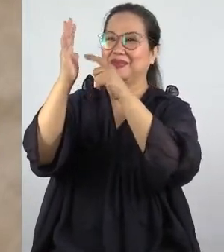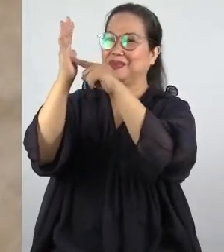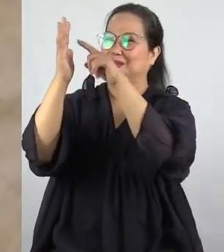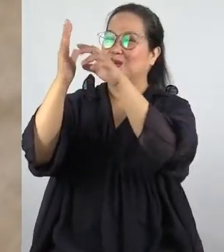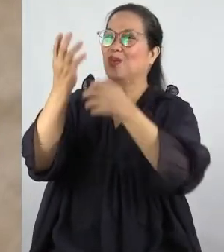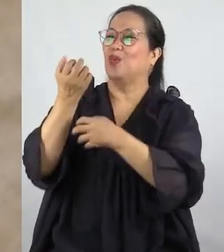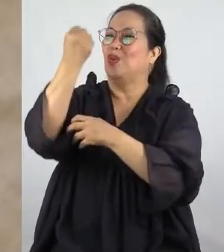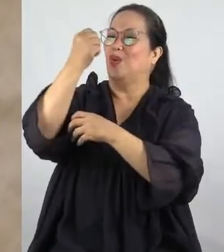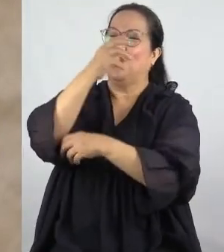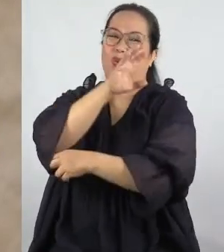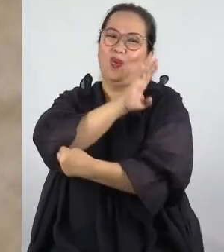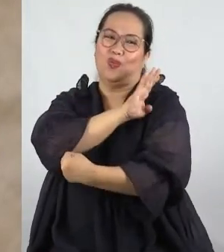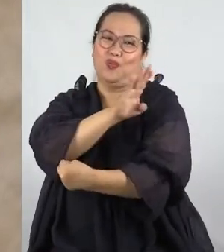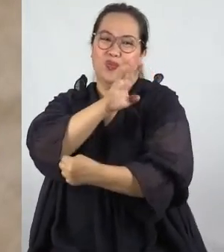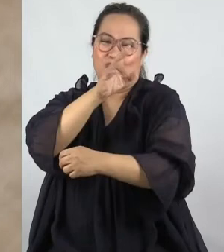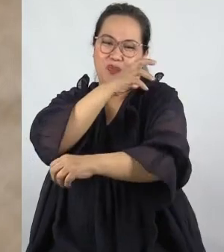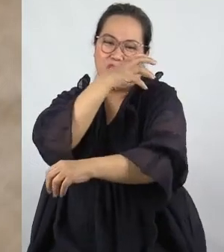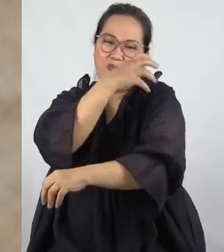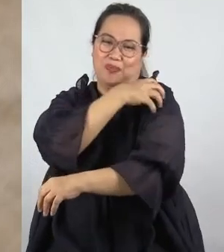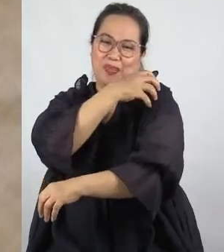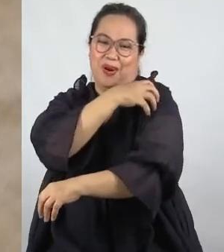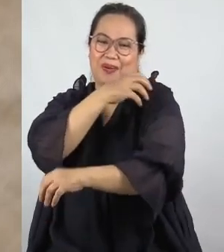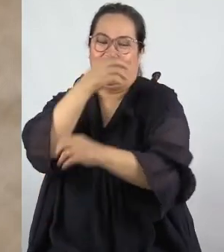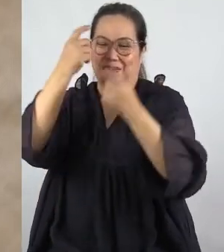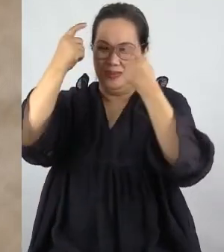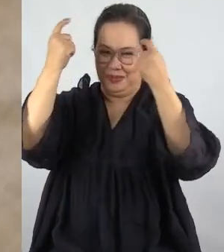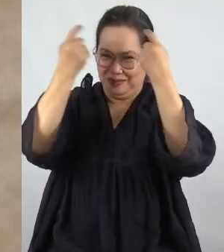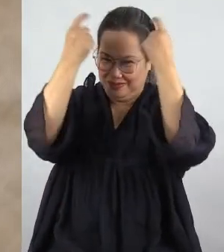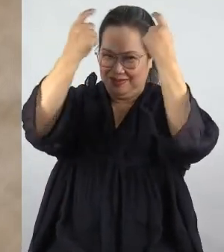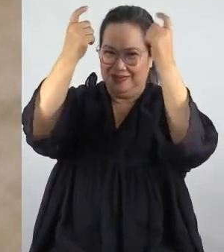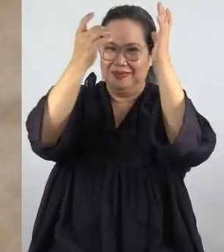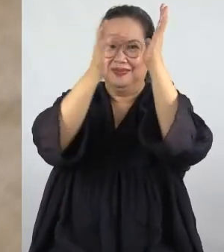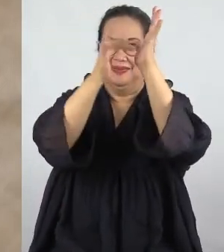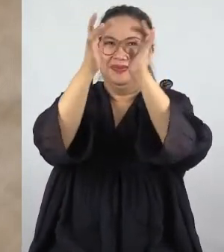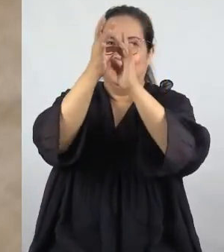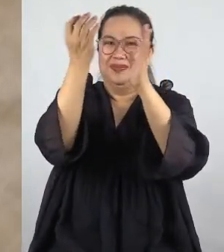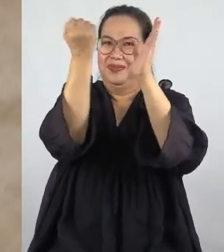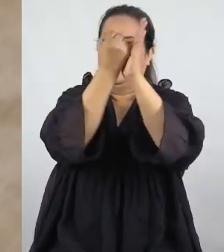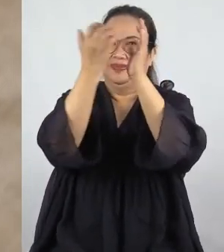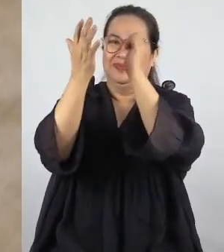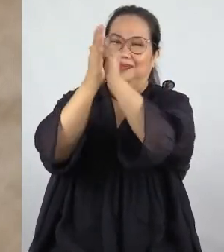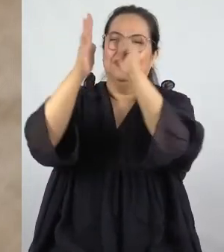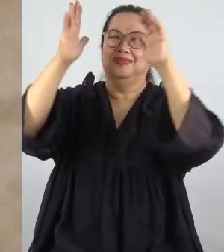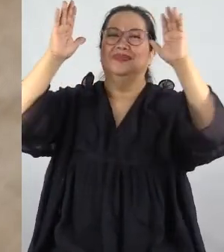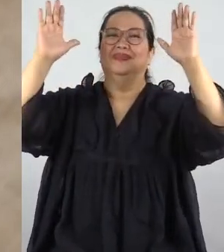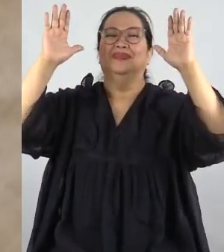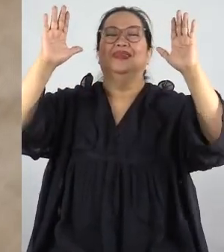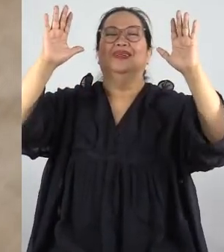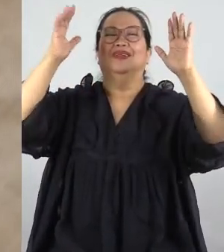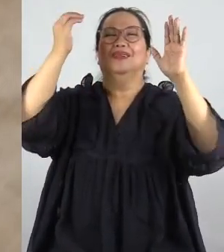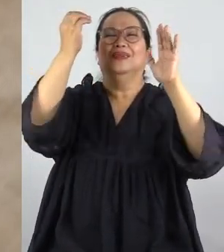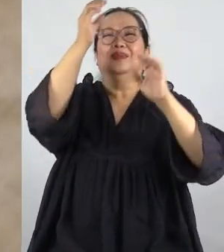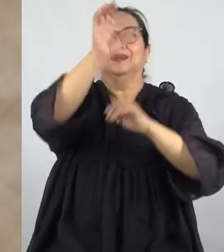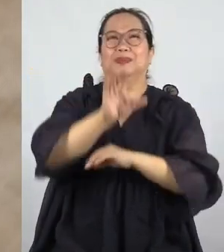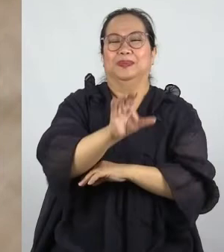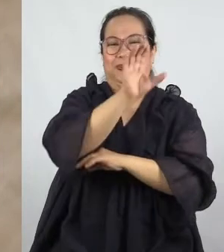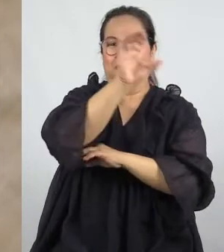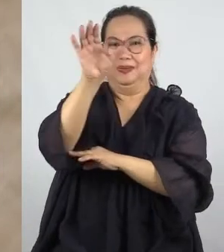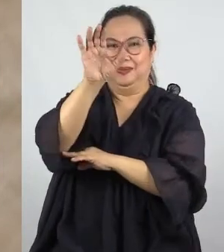kapangyarihan upang mapagtagumpayan niya ang krus at ang hirap nito para sa kanya. For the joy that was set before